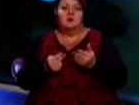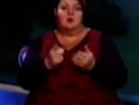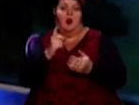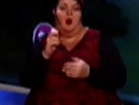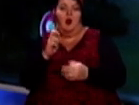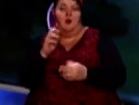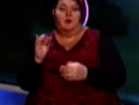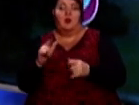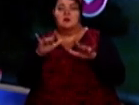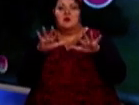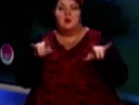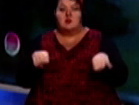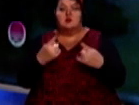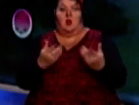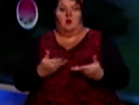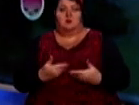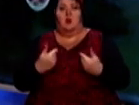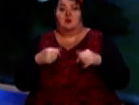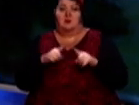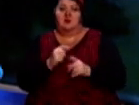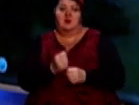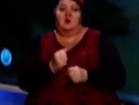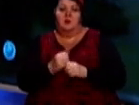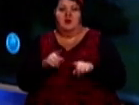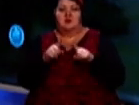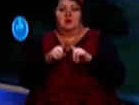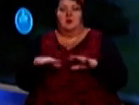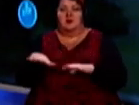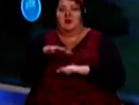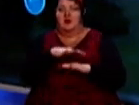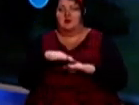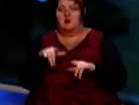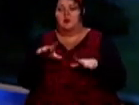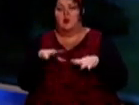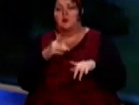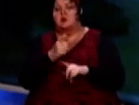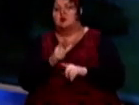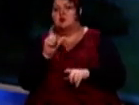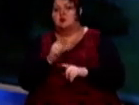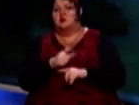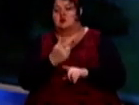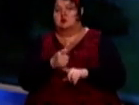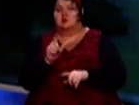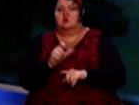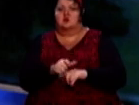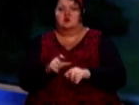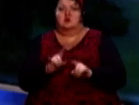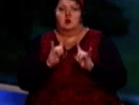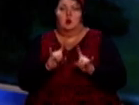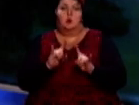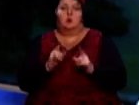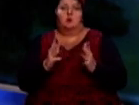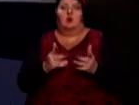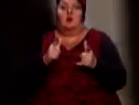ці місця оживали. Направду, я б так і робила з цими територіями. Це було б дуже-дуже круто. Як